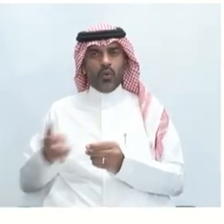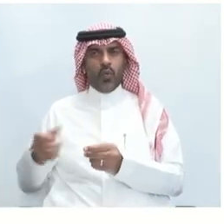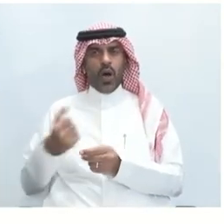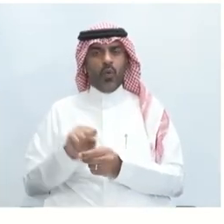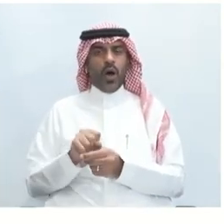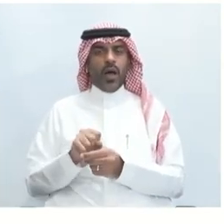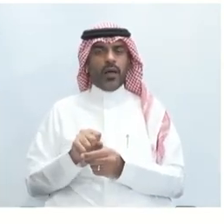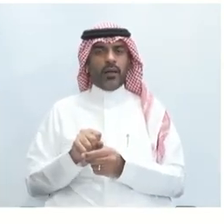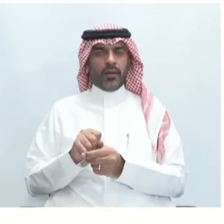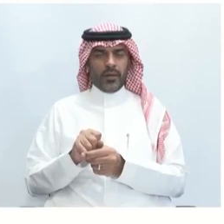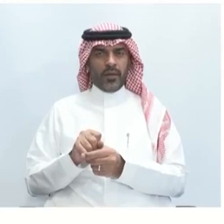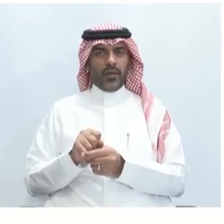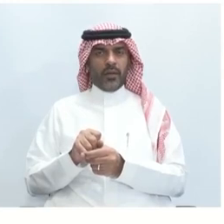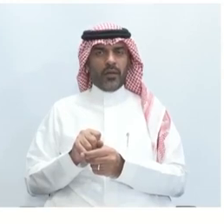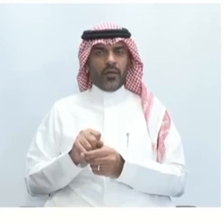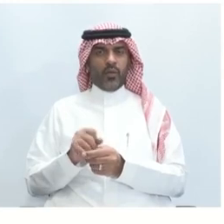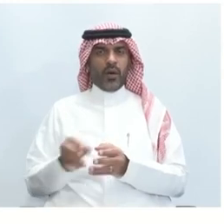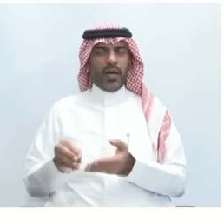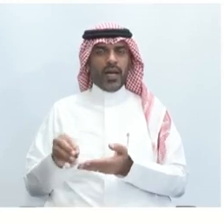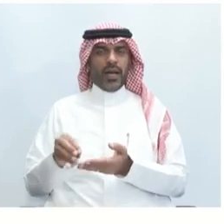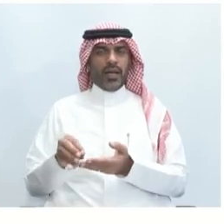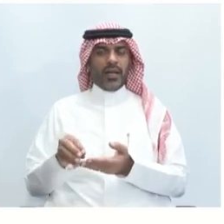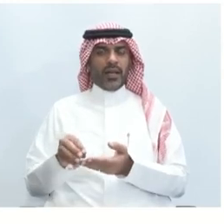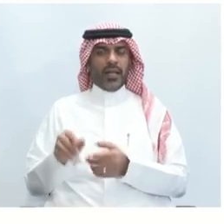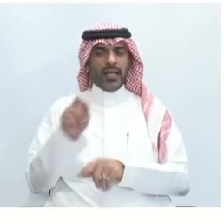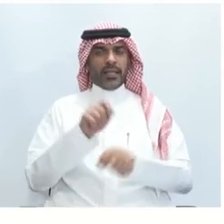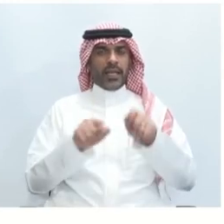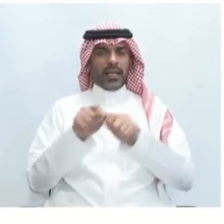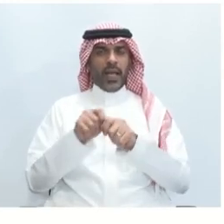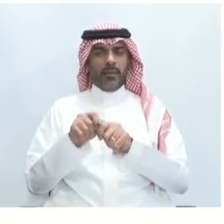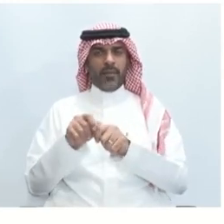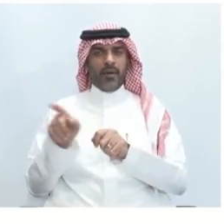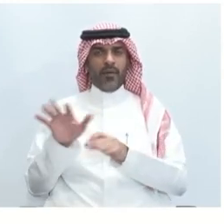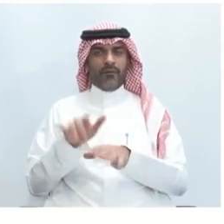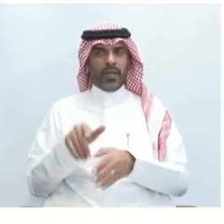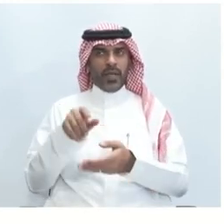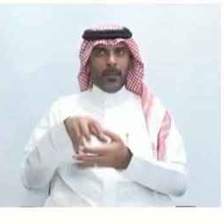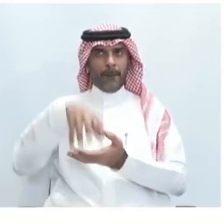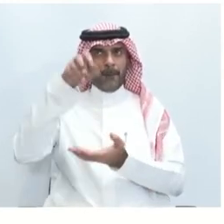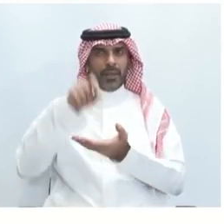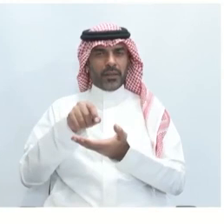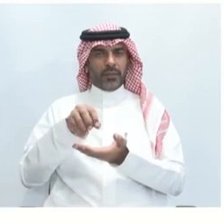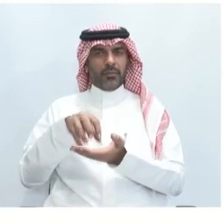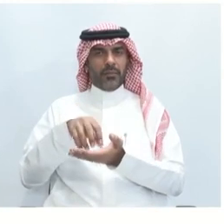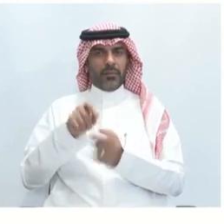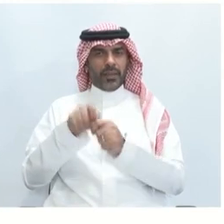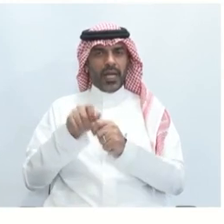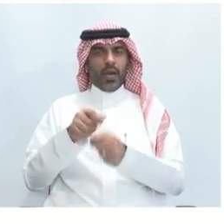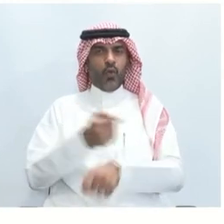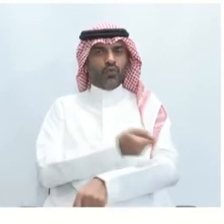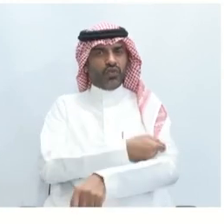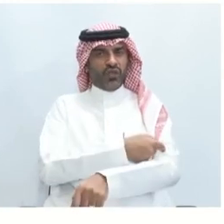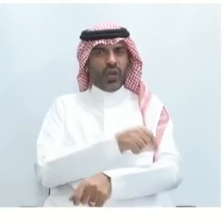وراينا انها متنقله وثابته وراينا ما هي استخدامات الروبوتات في المصانع وفي المستشفيات وفي